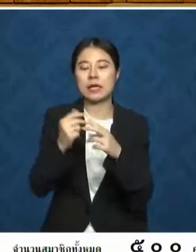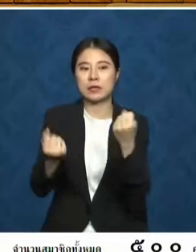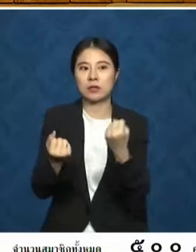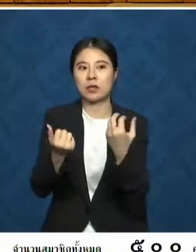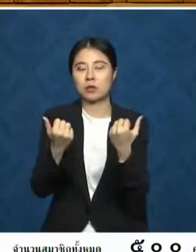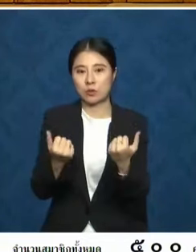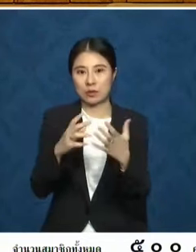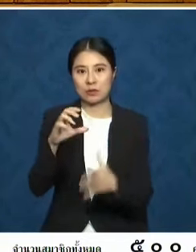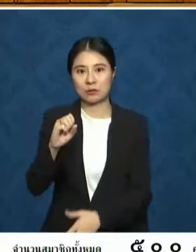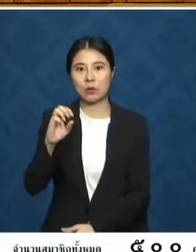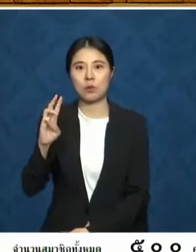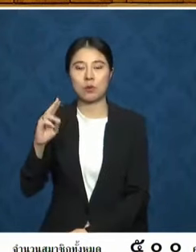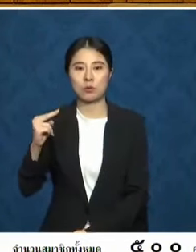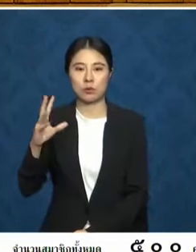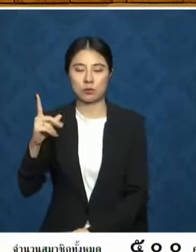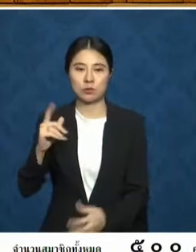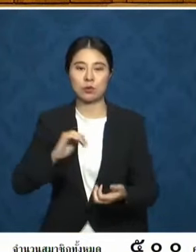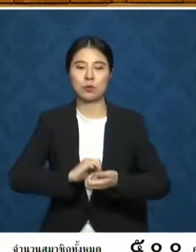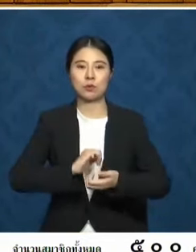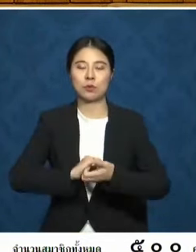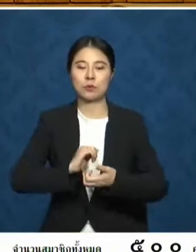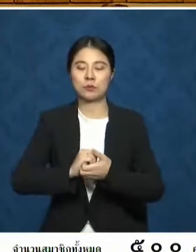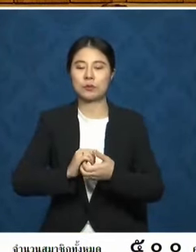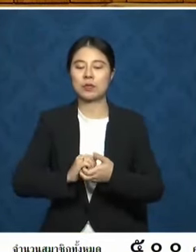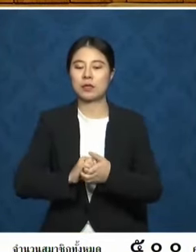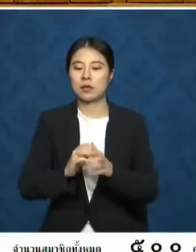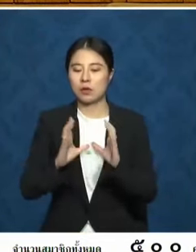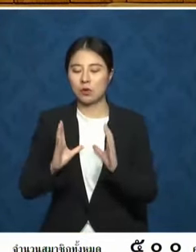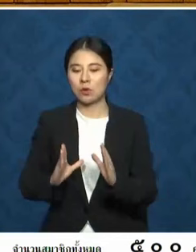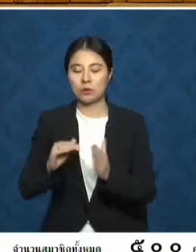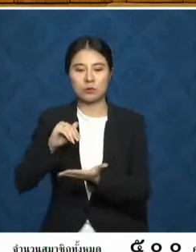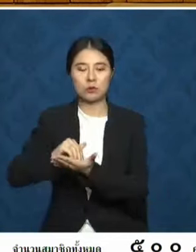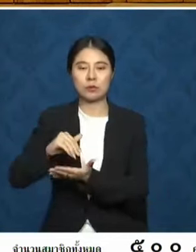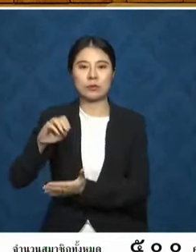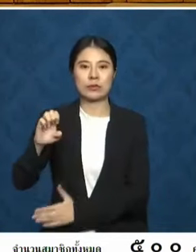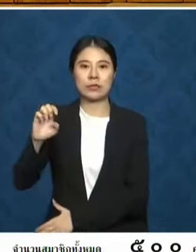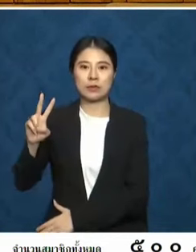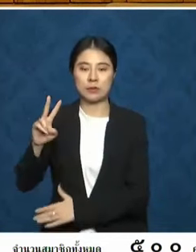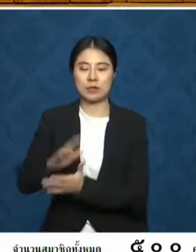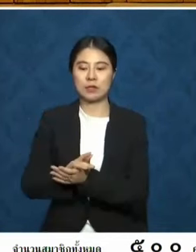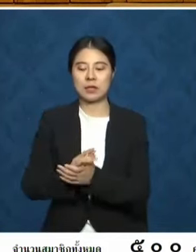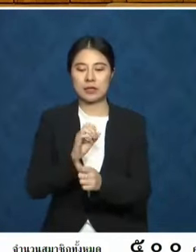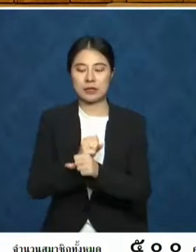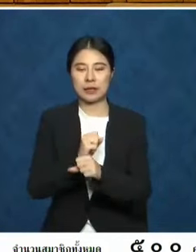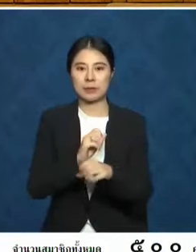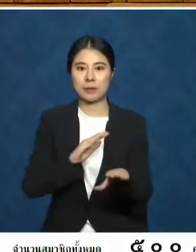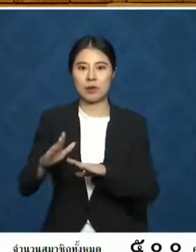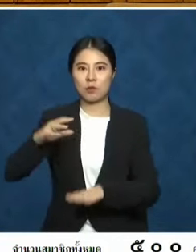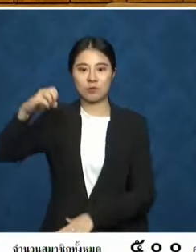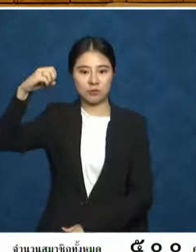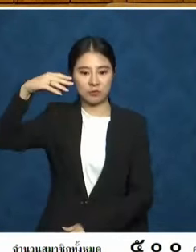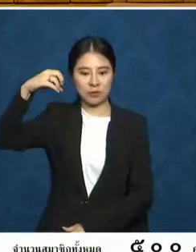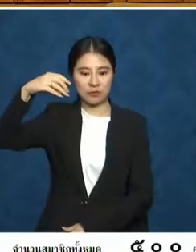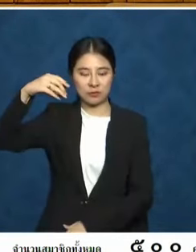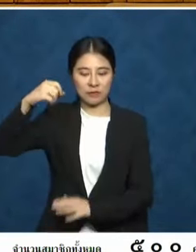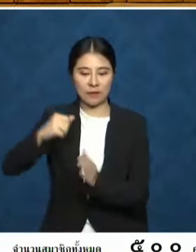วมกับสมาคม ผู้ประกอบการ EVในการที่จะเตรียมการเทคโโยีที่เรารับได้ ที่เราทำ